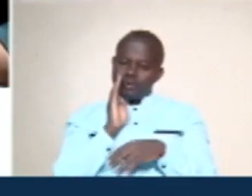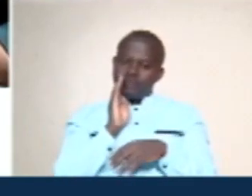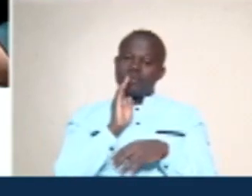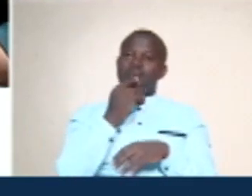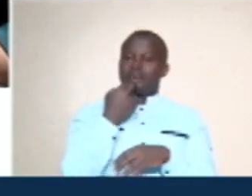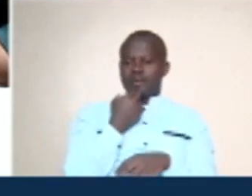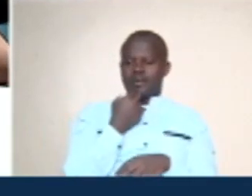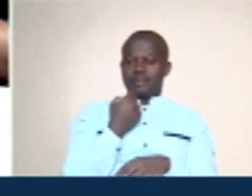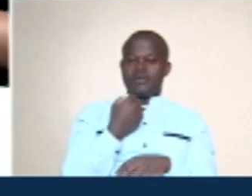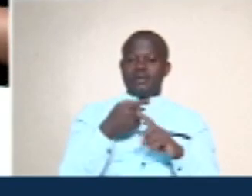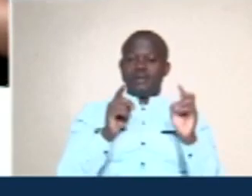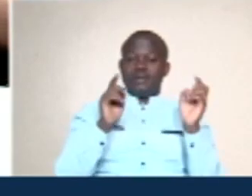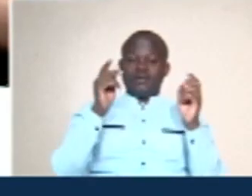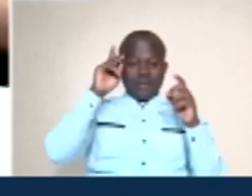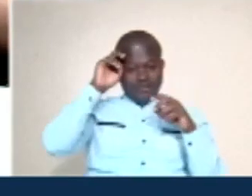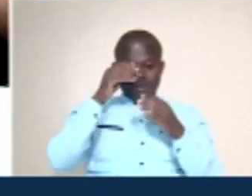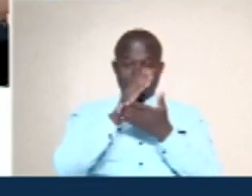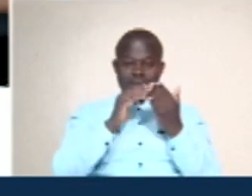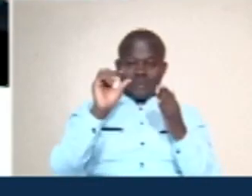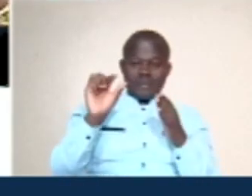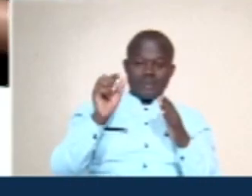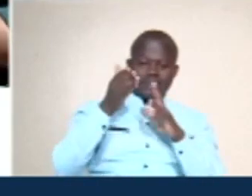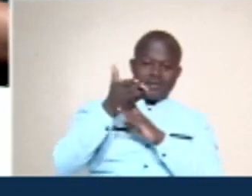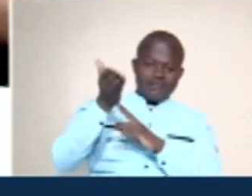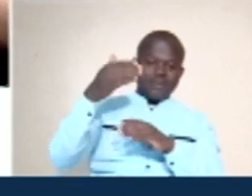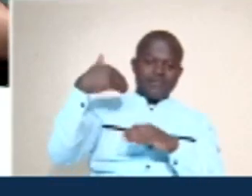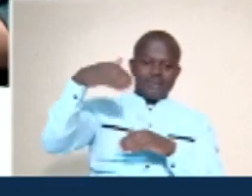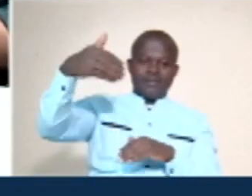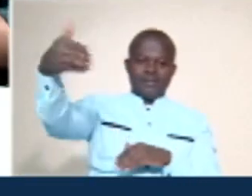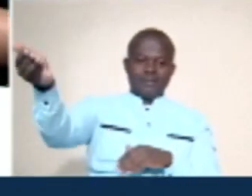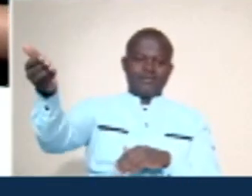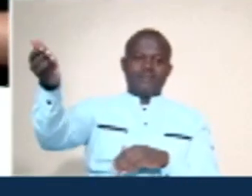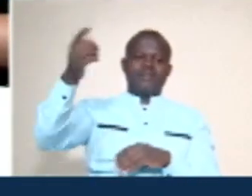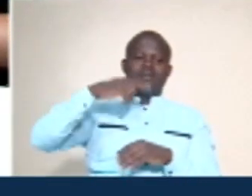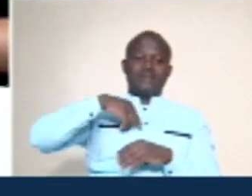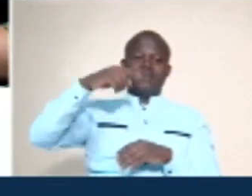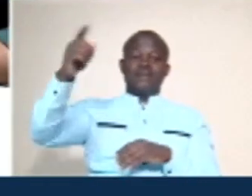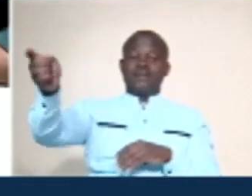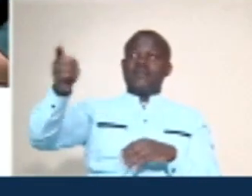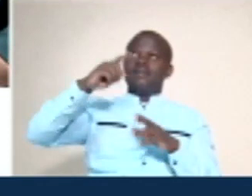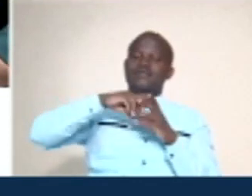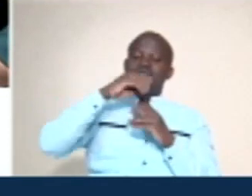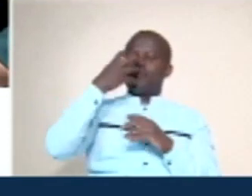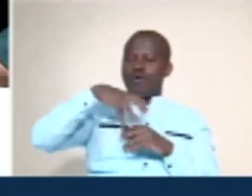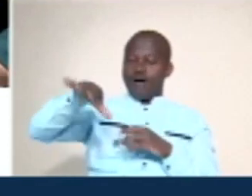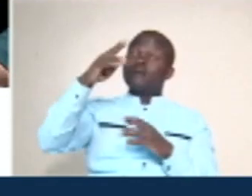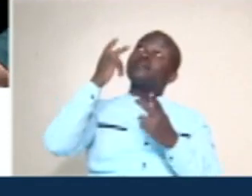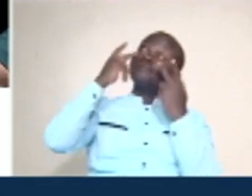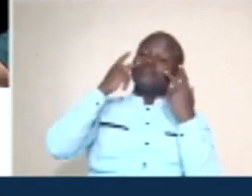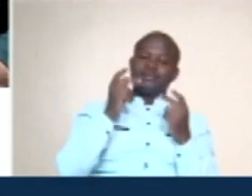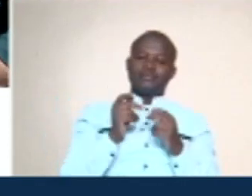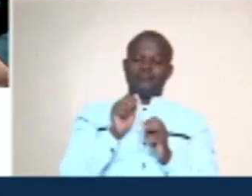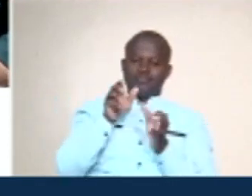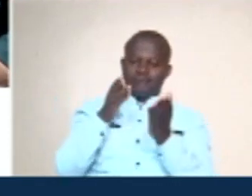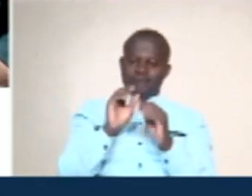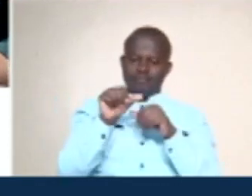bataze kuzitandukanya bumva yuko ari akadege gatoya ngo kahanyuze ngo gahora kagenda ukire cyamuhangayizi bazigira gutya. Okay,